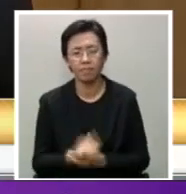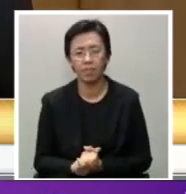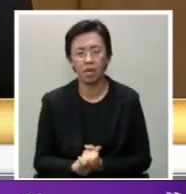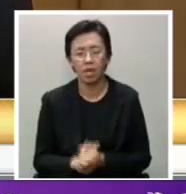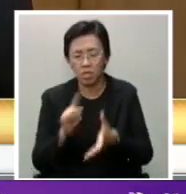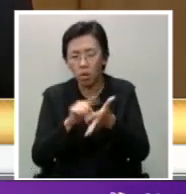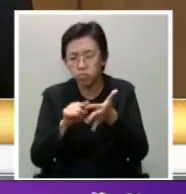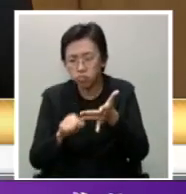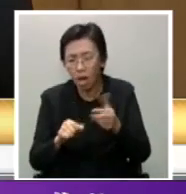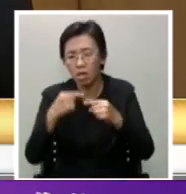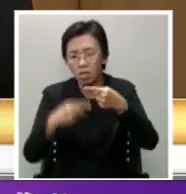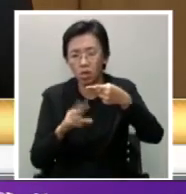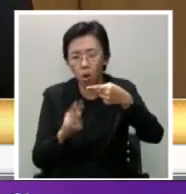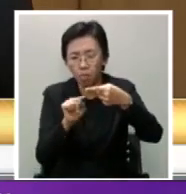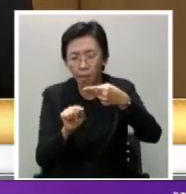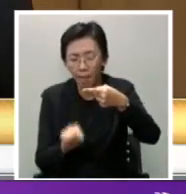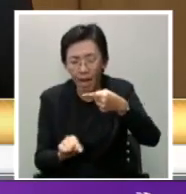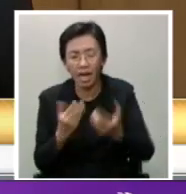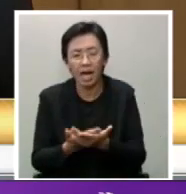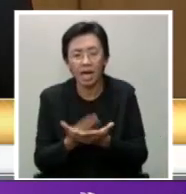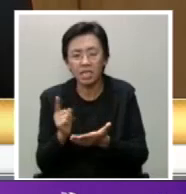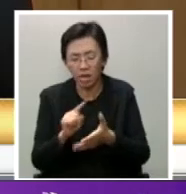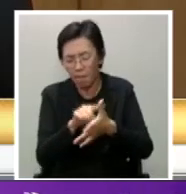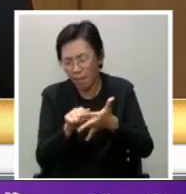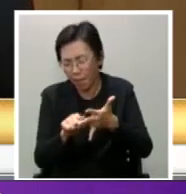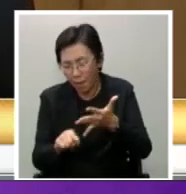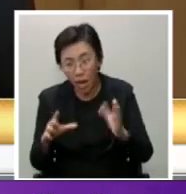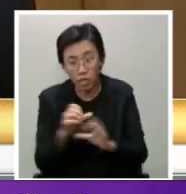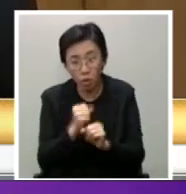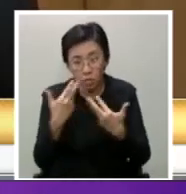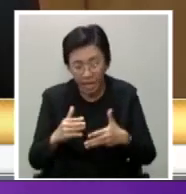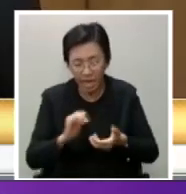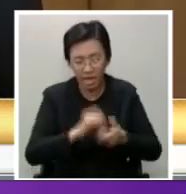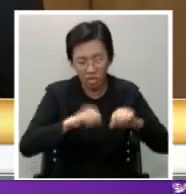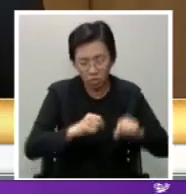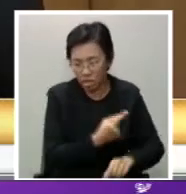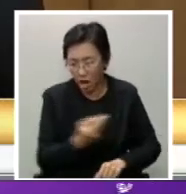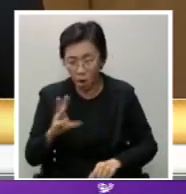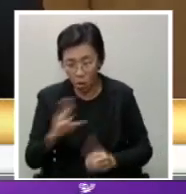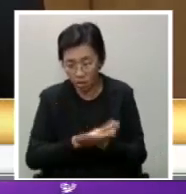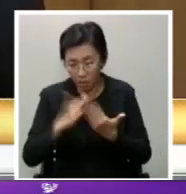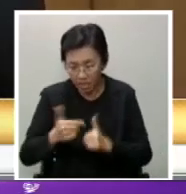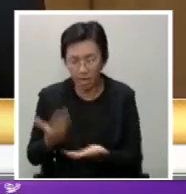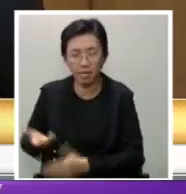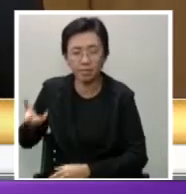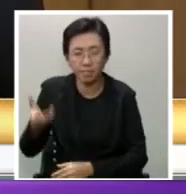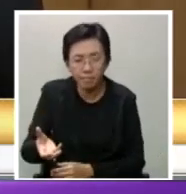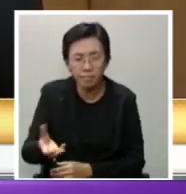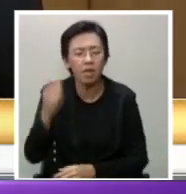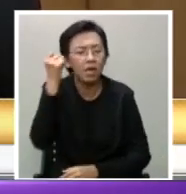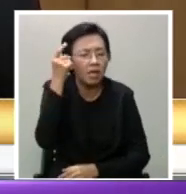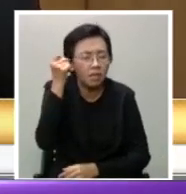6ขั้นตอนแล้วเราก็ไม่ได้จ่ายเงินเขาจ่ายครั้งเดียวตอนสุดท้ายเมื่อครบ6สัญญาต้องเห็นต้องเข้าใจกันตรงนี้นะครับเพรา